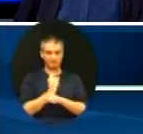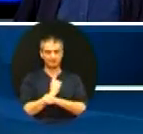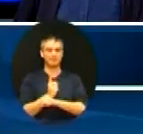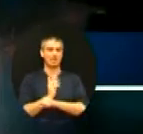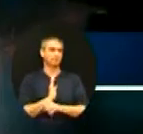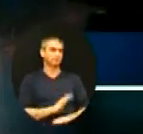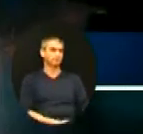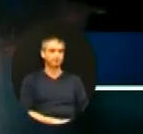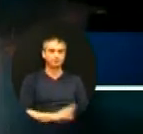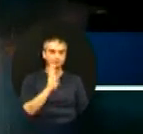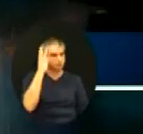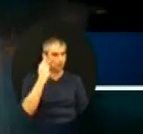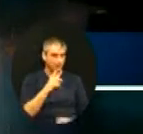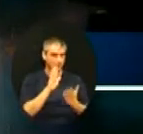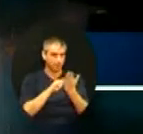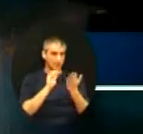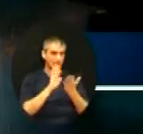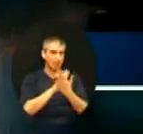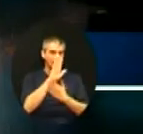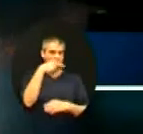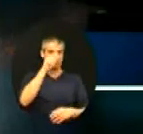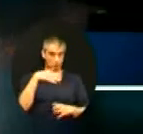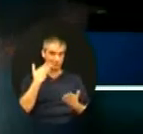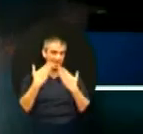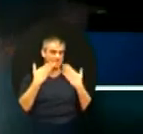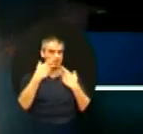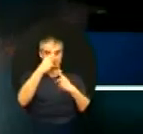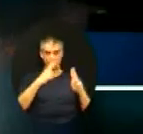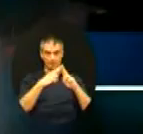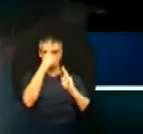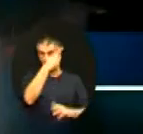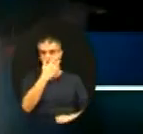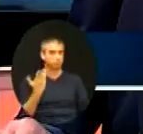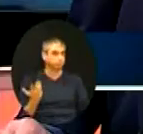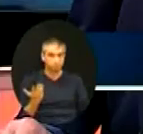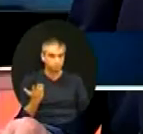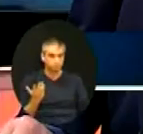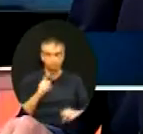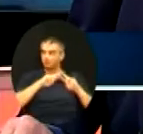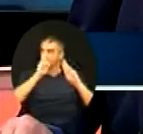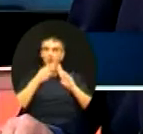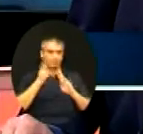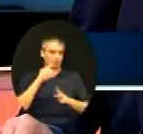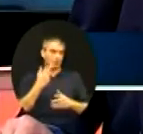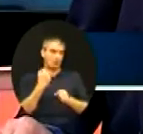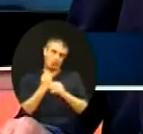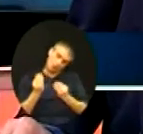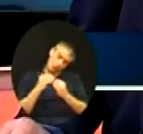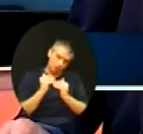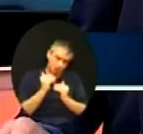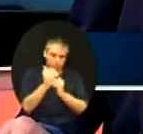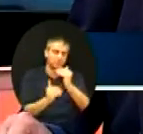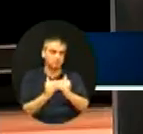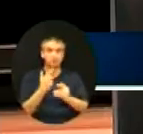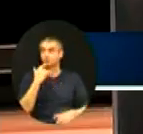מיידית. שלי, ב-15 בינואר תהיה ועידה בפריז, ששם אומות העולם יכולות ללכת עוד צעד אחד